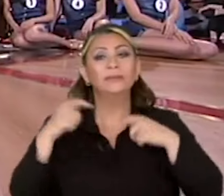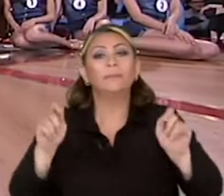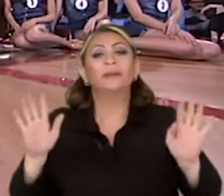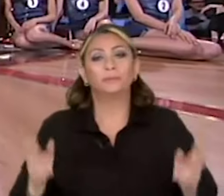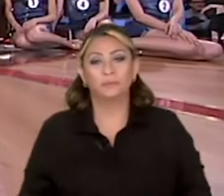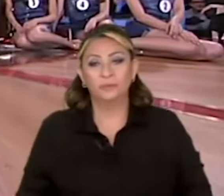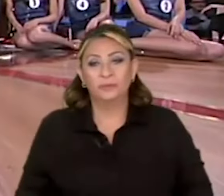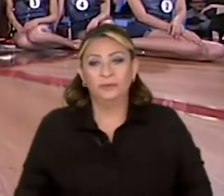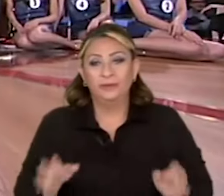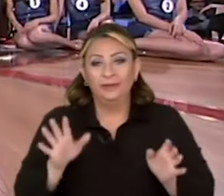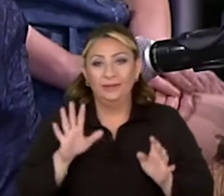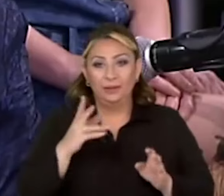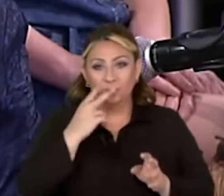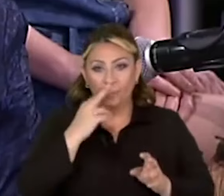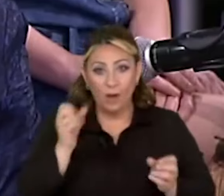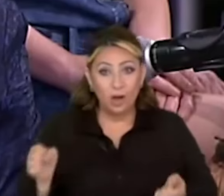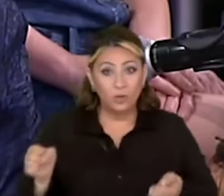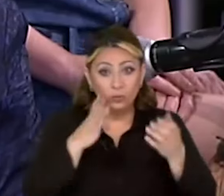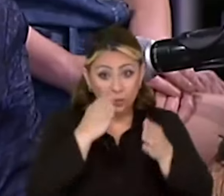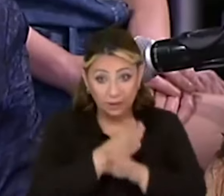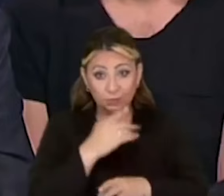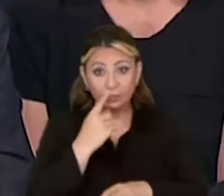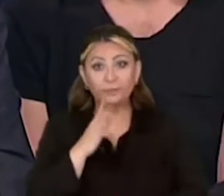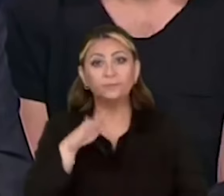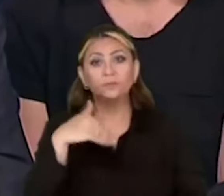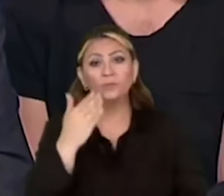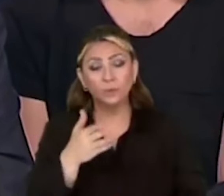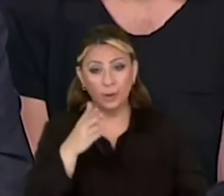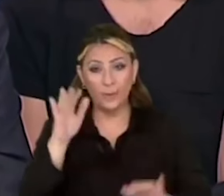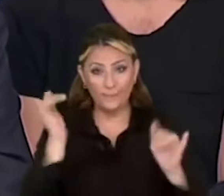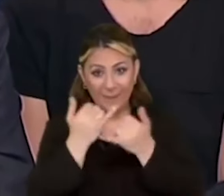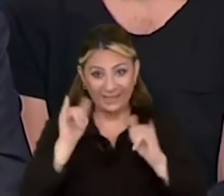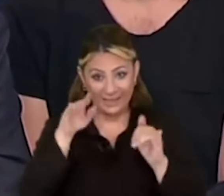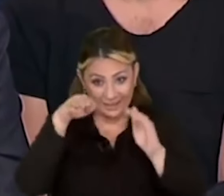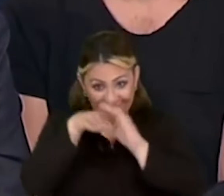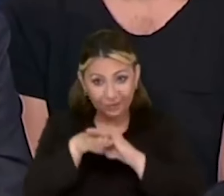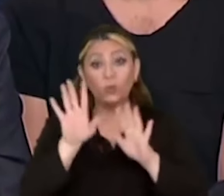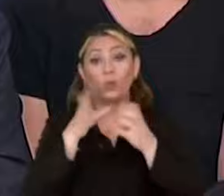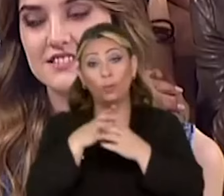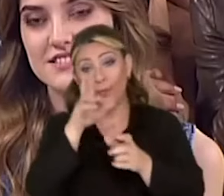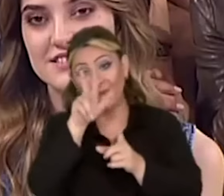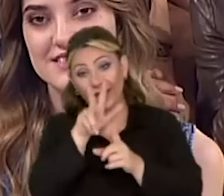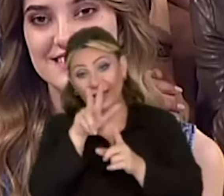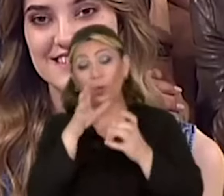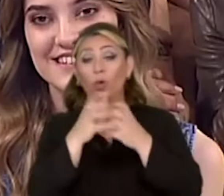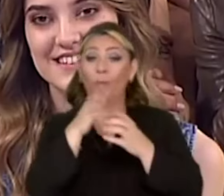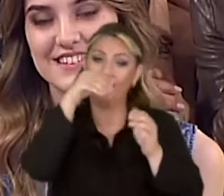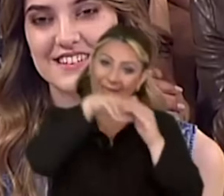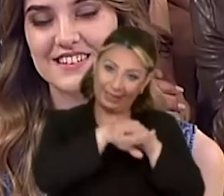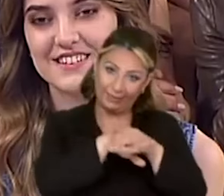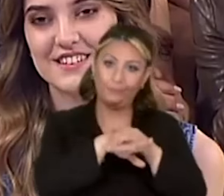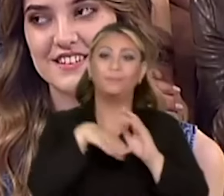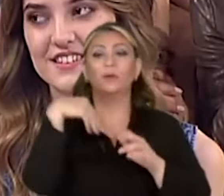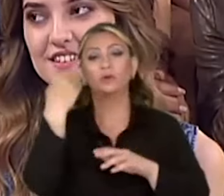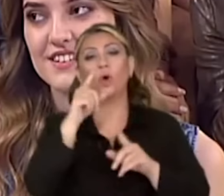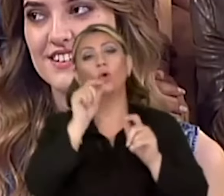ya. Hakikaten cidden pencereden atıyormuş. Peki sonra önce partiye mi katıldın, gruba mı katıldın? Gruba katıldık